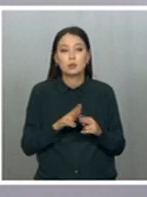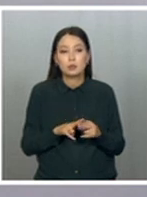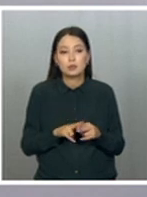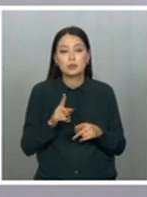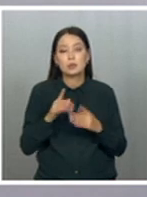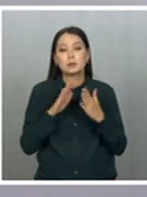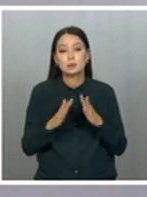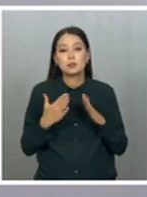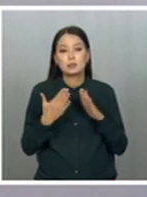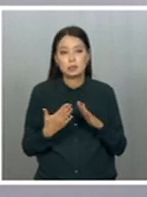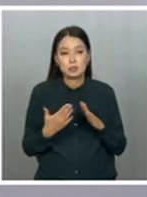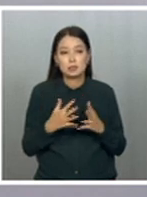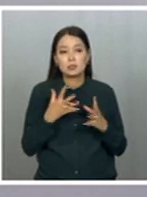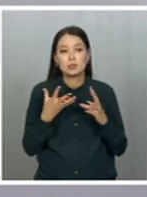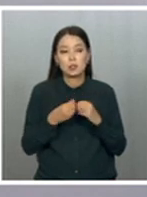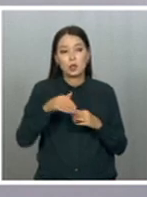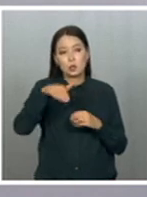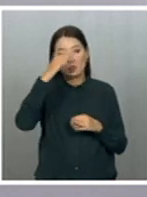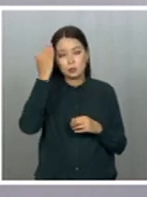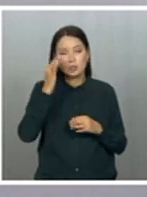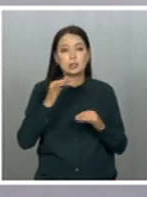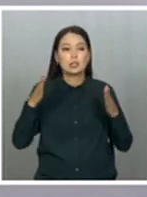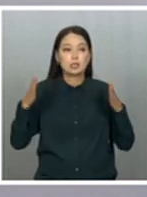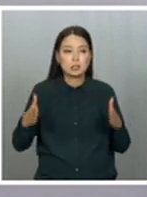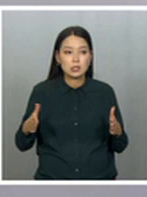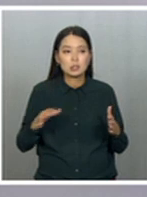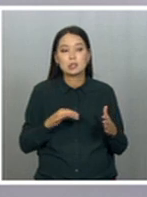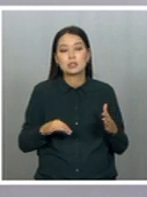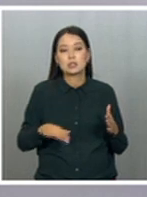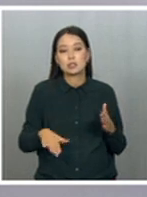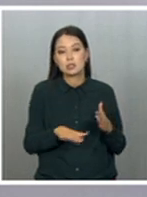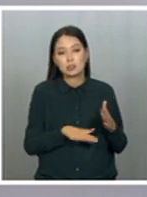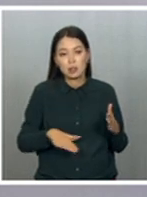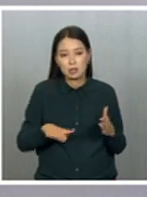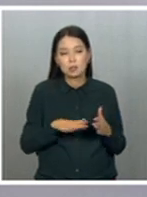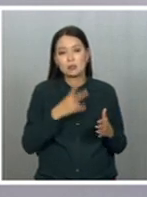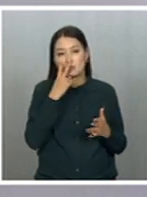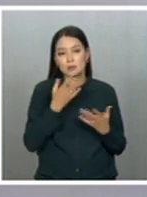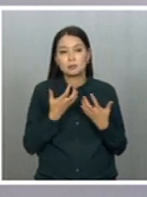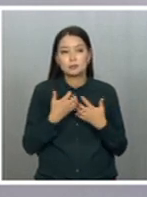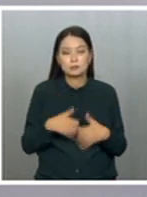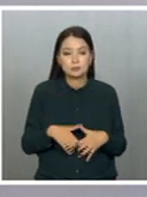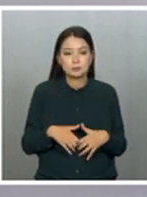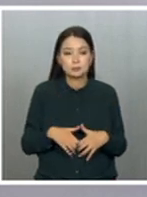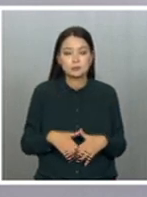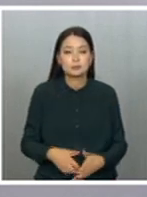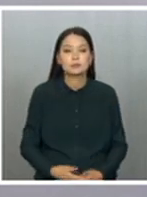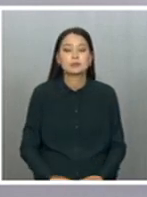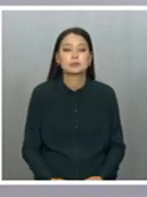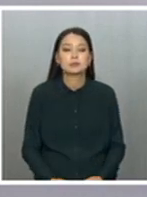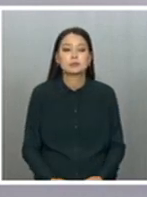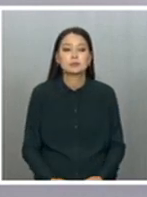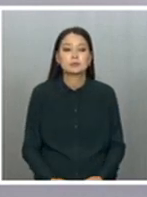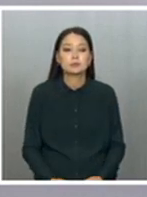қиық пирамиданың төбелерінің, қырларының және жақтарының сандарына тоқталып кетейік.